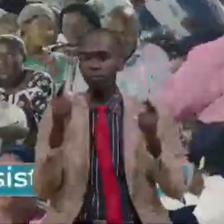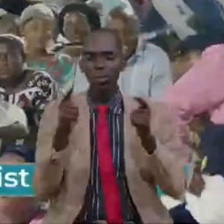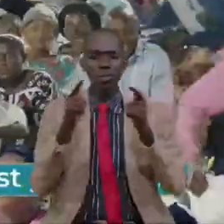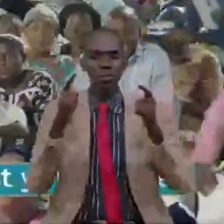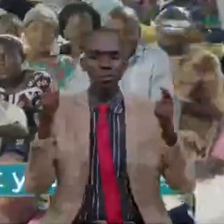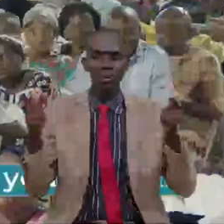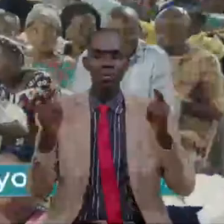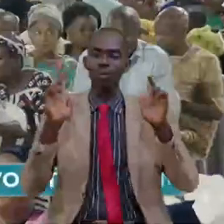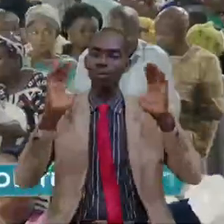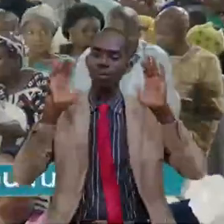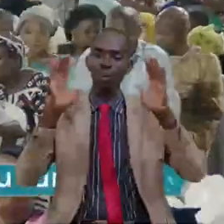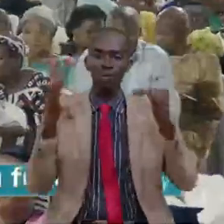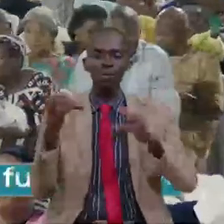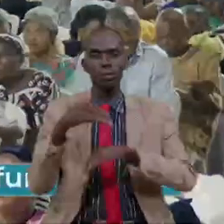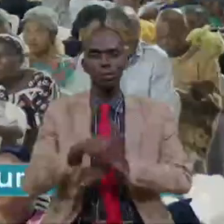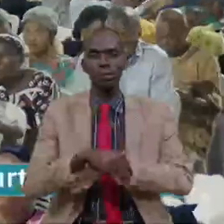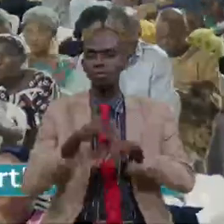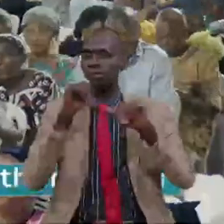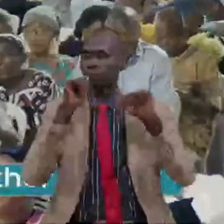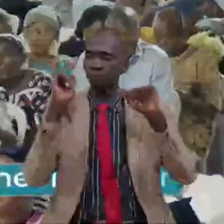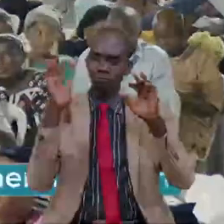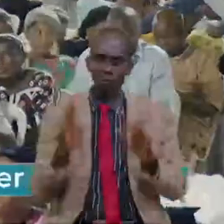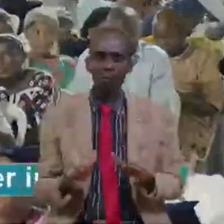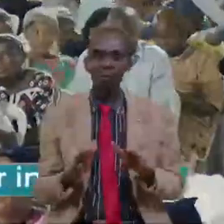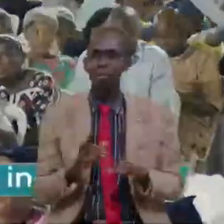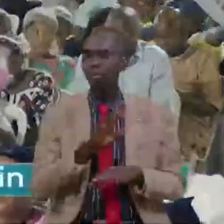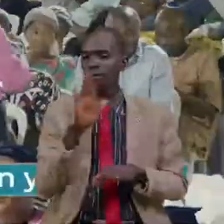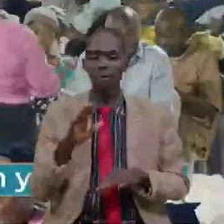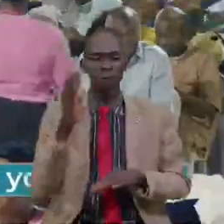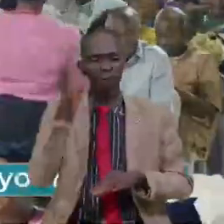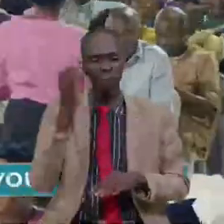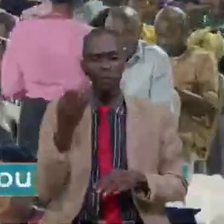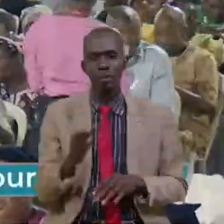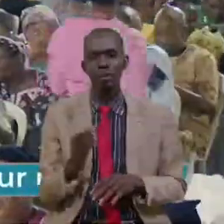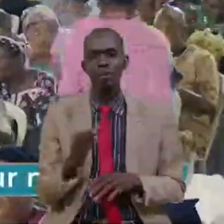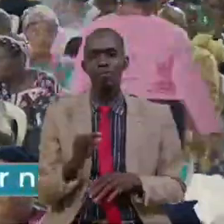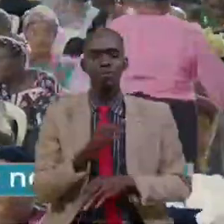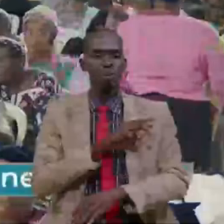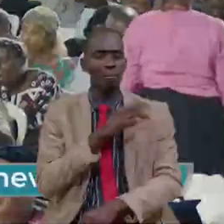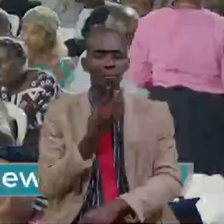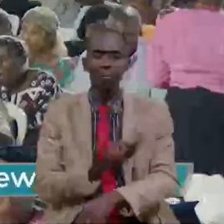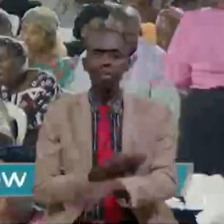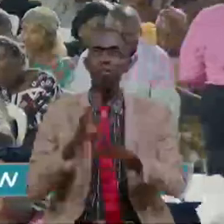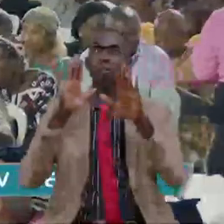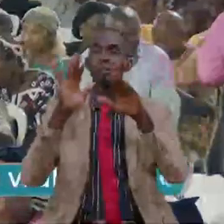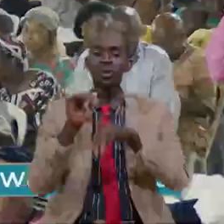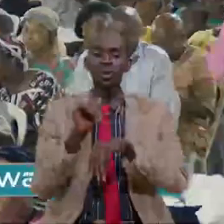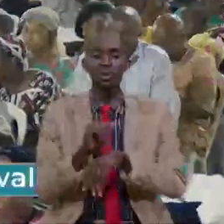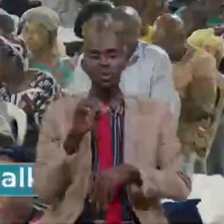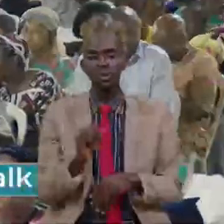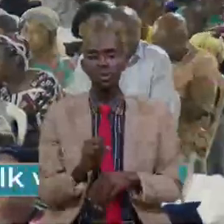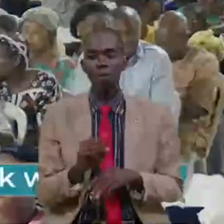pour de grands prodiges ce soir, des bénédictions inédites, de grands